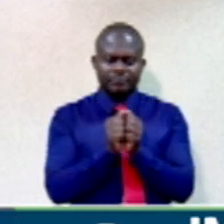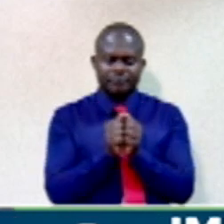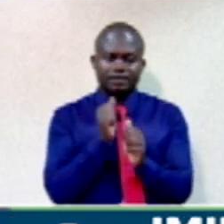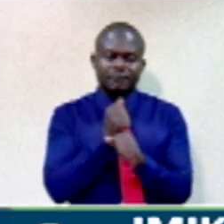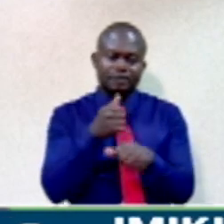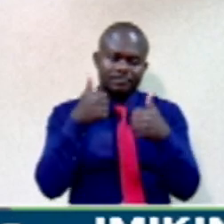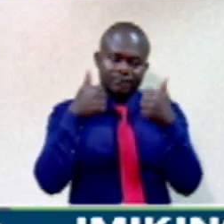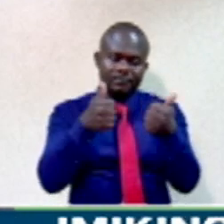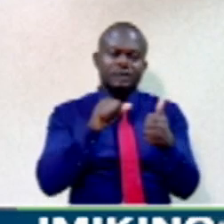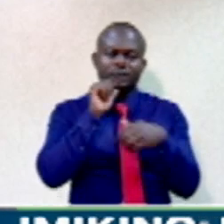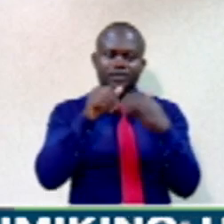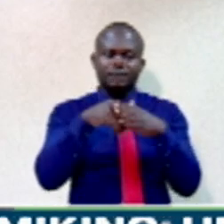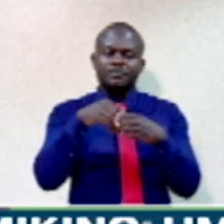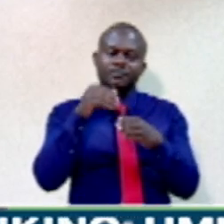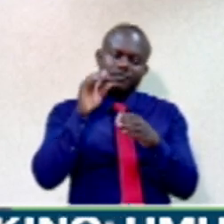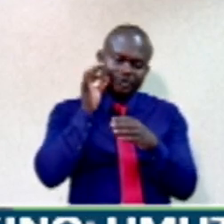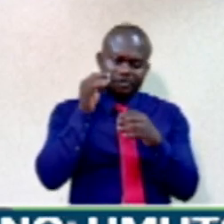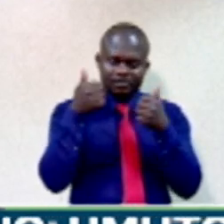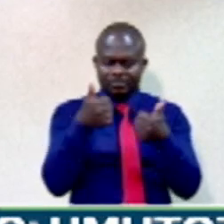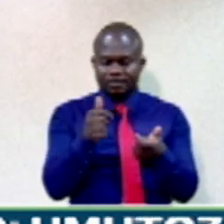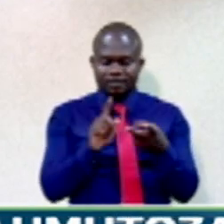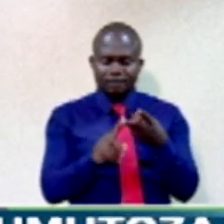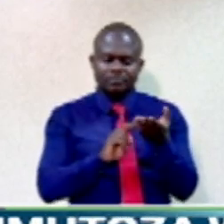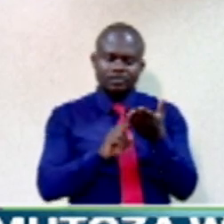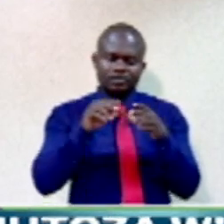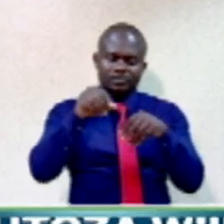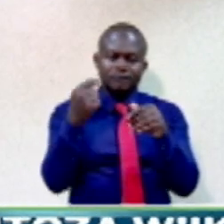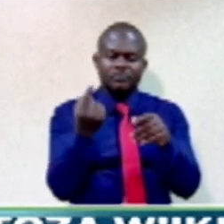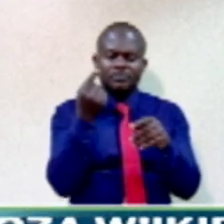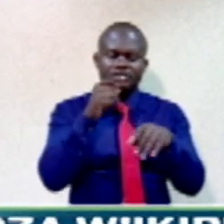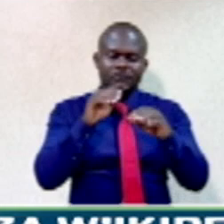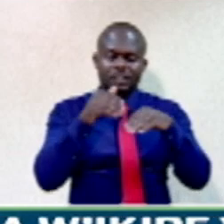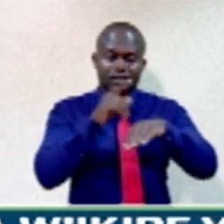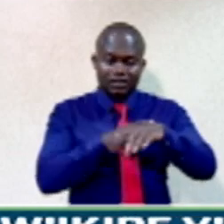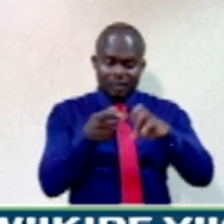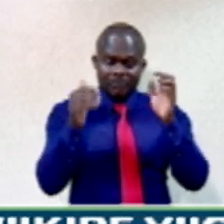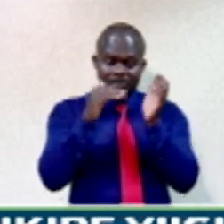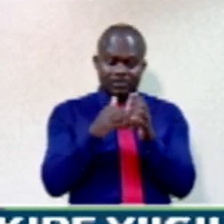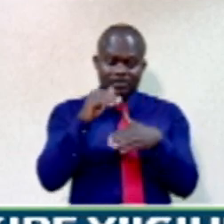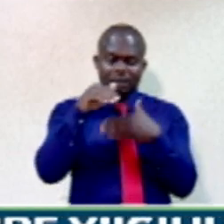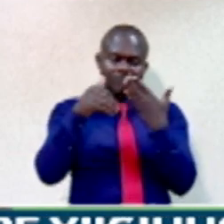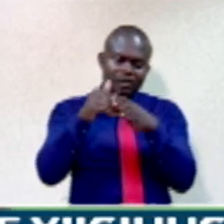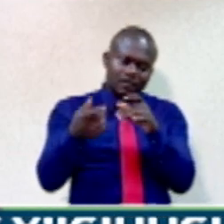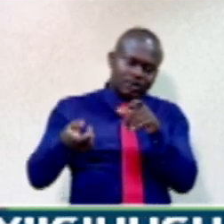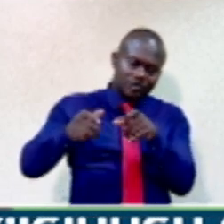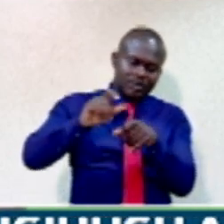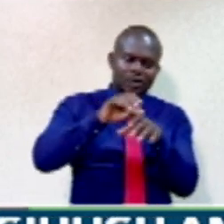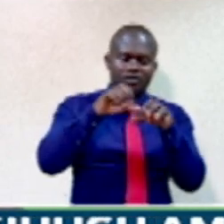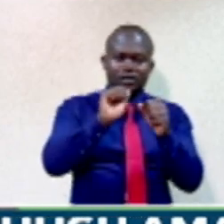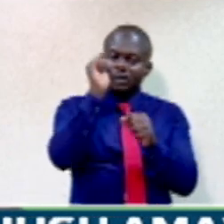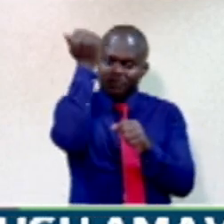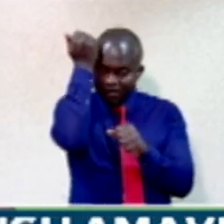neza rero ntabwo ari ugutera imbuto nziza, gukoresha ifumbire gusa no guhingira ku gihe, ahubwo harimo no kongeraho gufatira